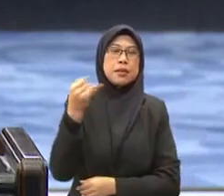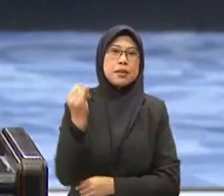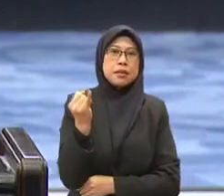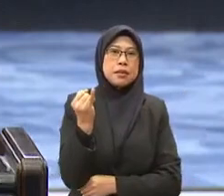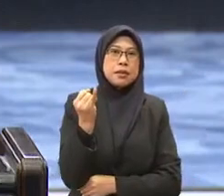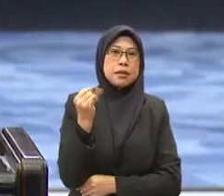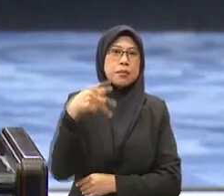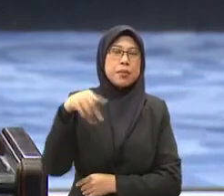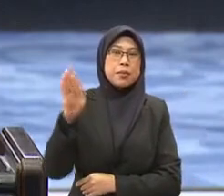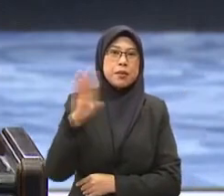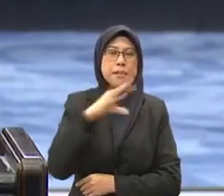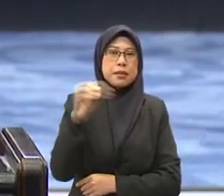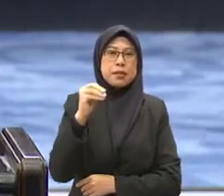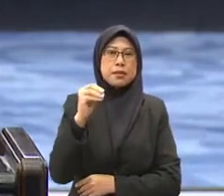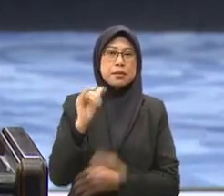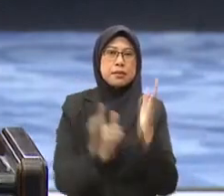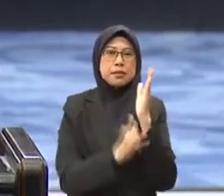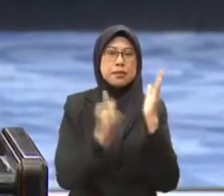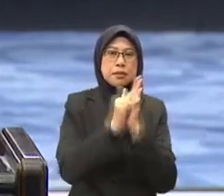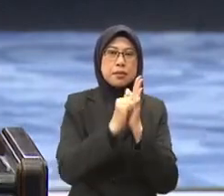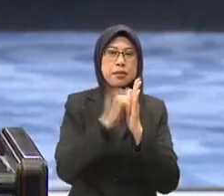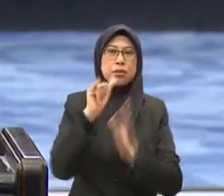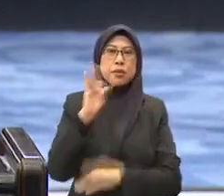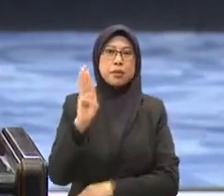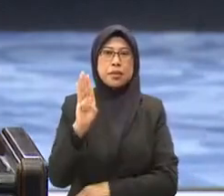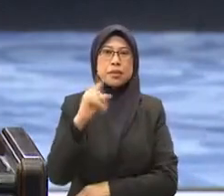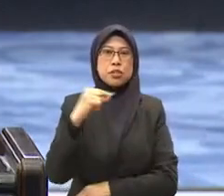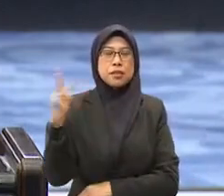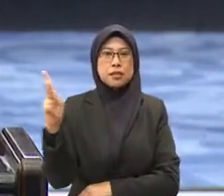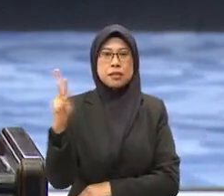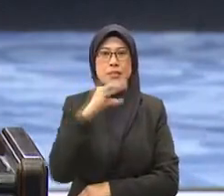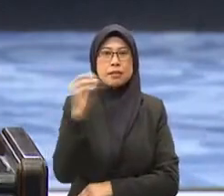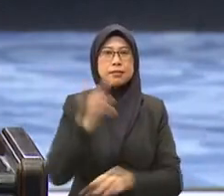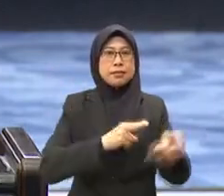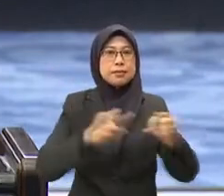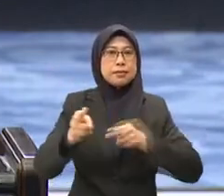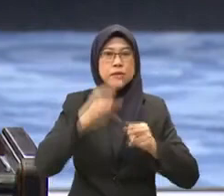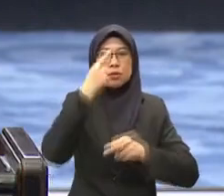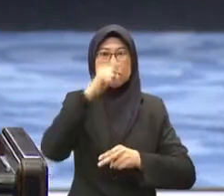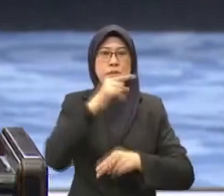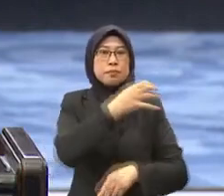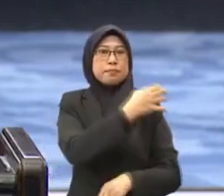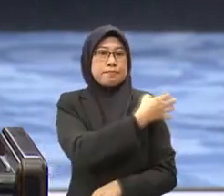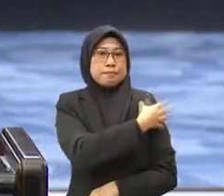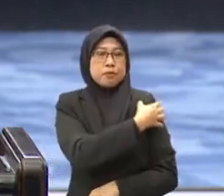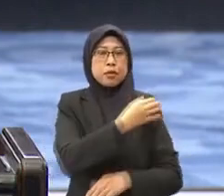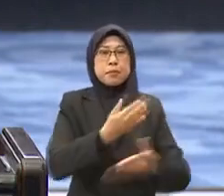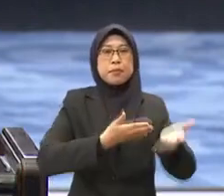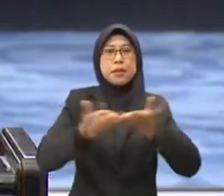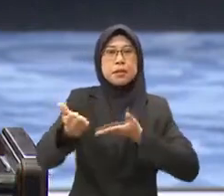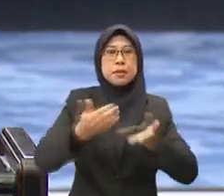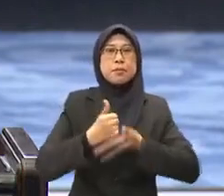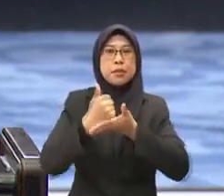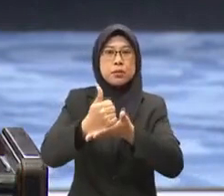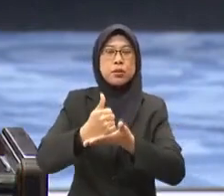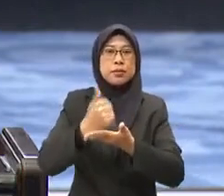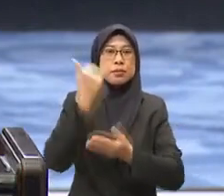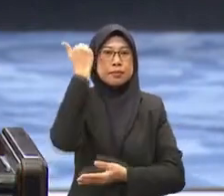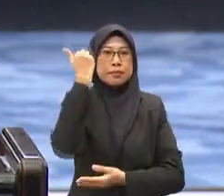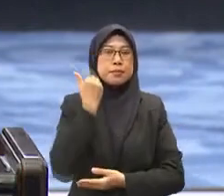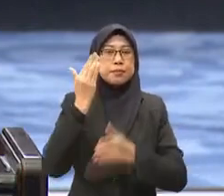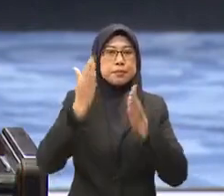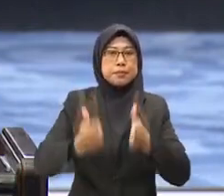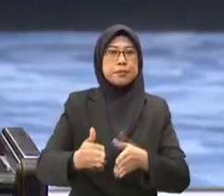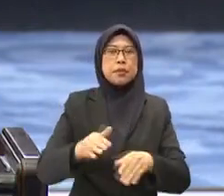dan yayasan bantuan guaman kebangsaan ybgk serta usaha memperkasakan perkhidmatan bantuan guaman bagi